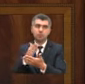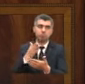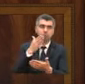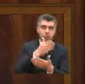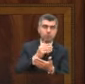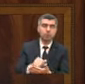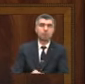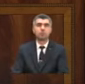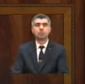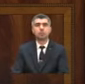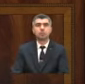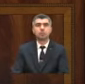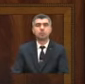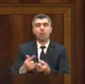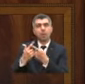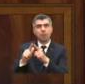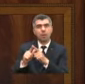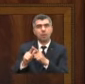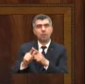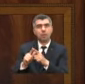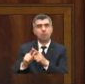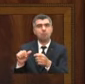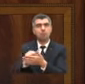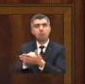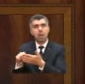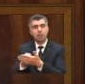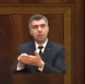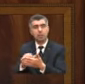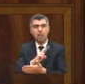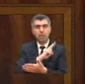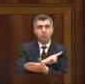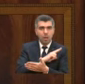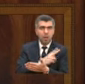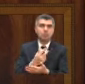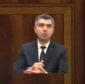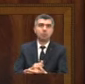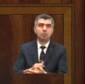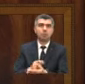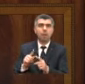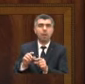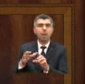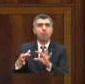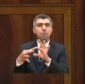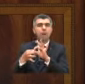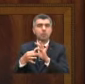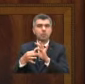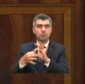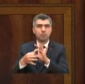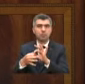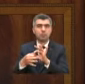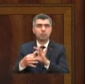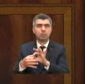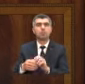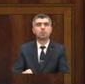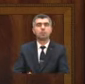او هيئات اخرى ديال التامين او ديال البنكيه التي يمكن اللي عندها